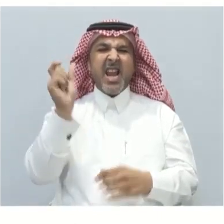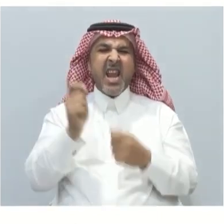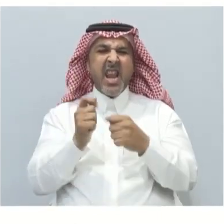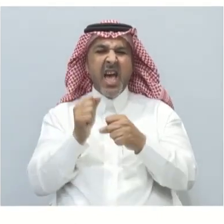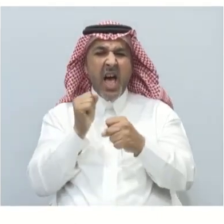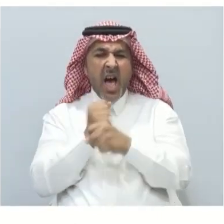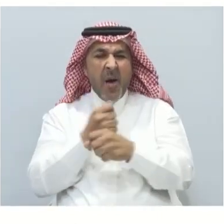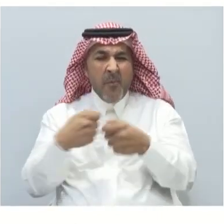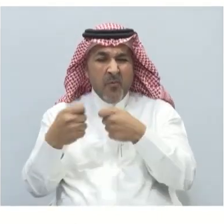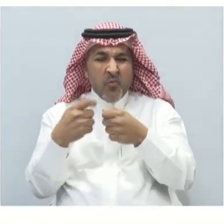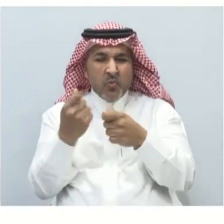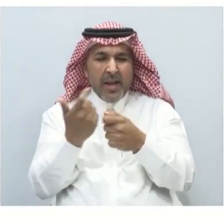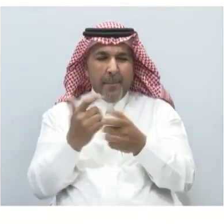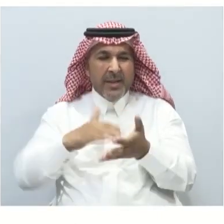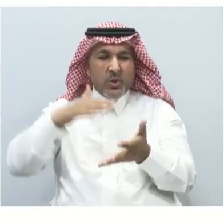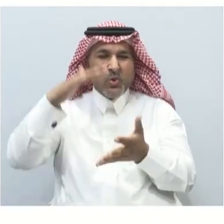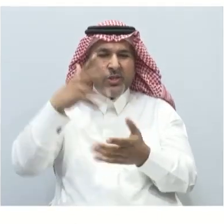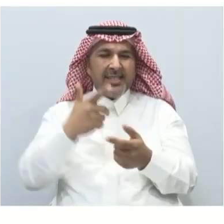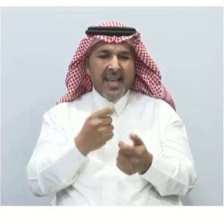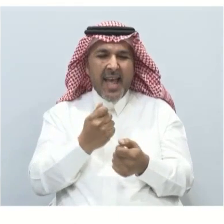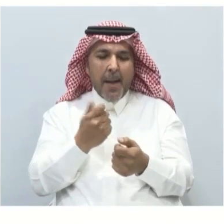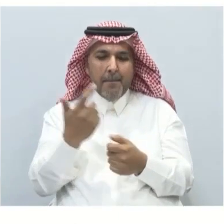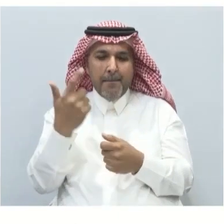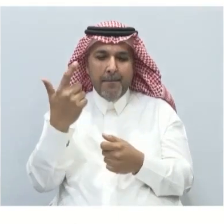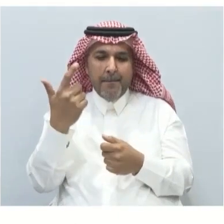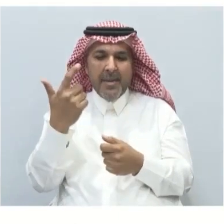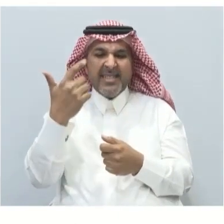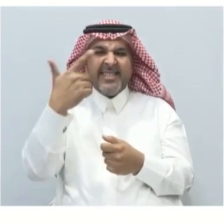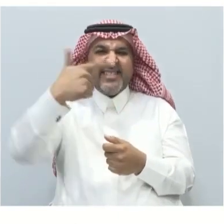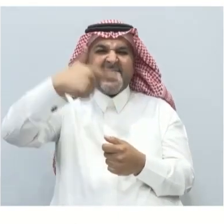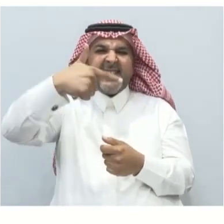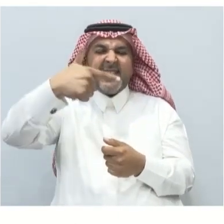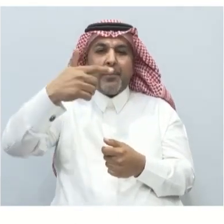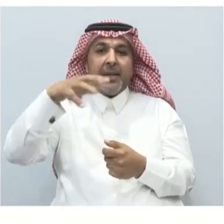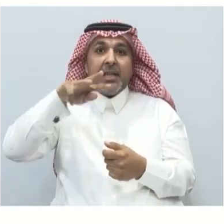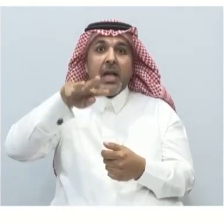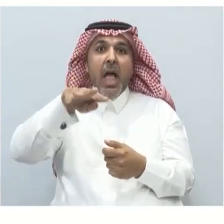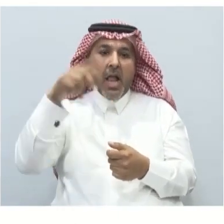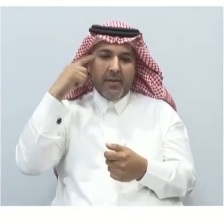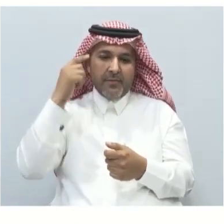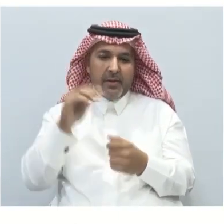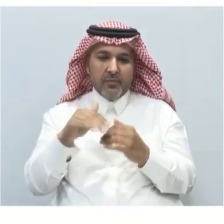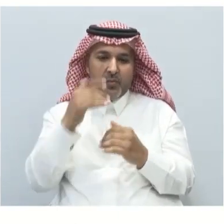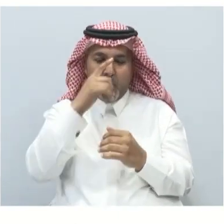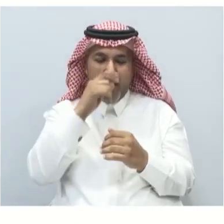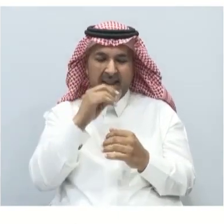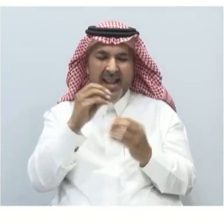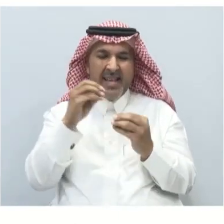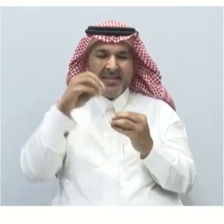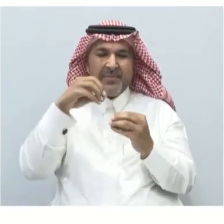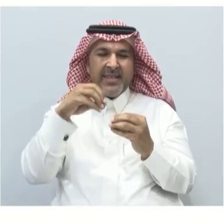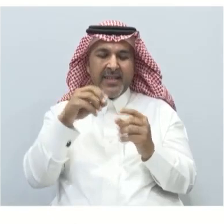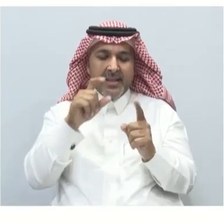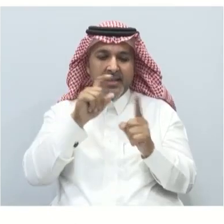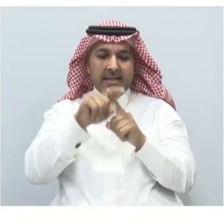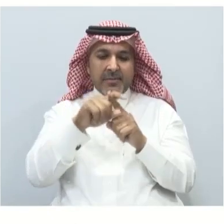4.3 بحيث تضاف الارباح الى راس المال كل شهر لاحظ ان هنا كل شهر فما الربح المتوقع بعد